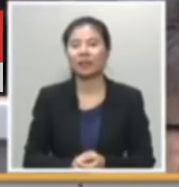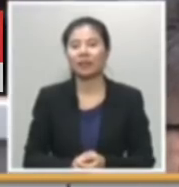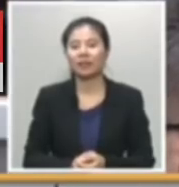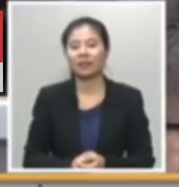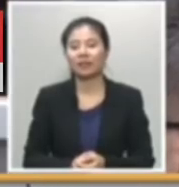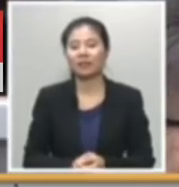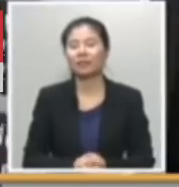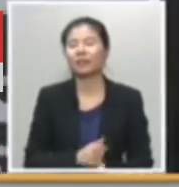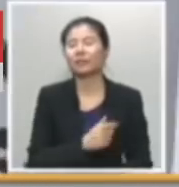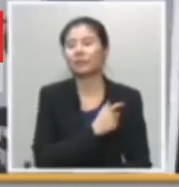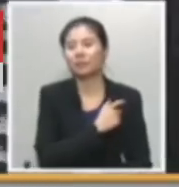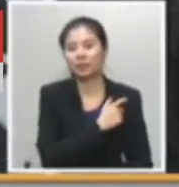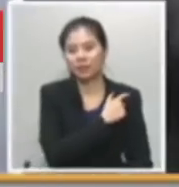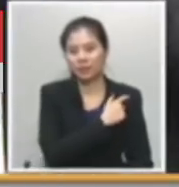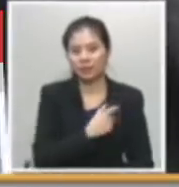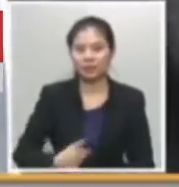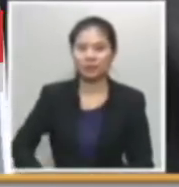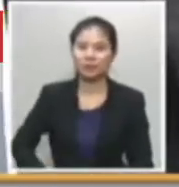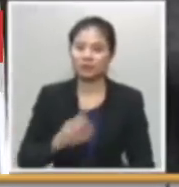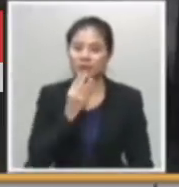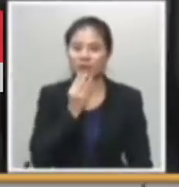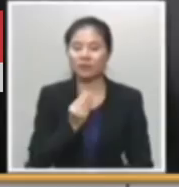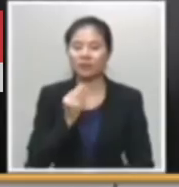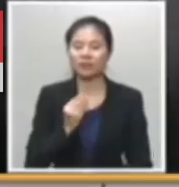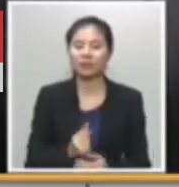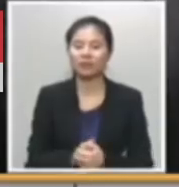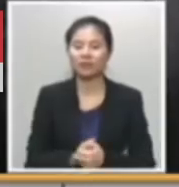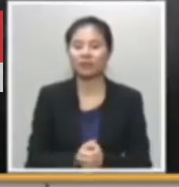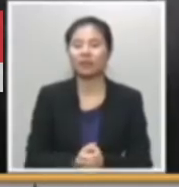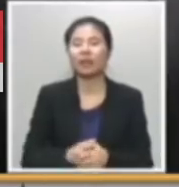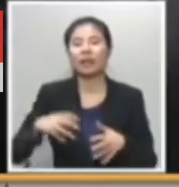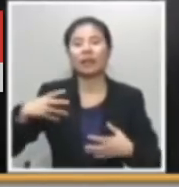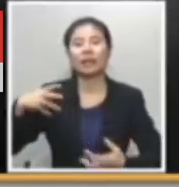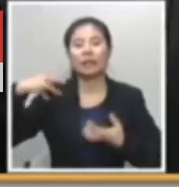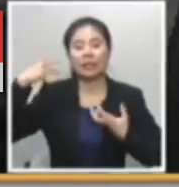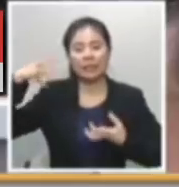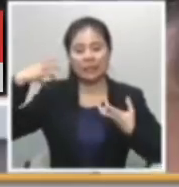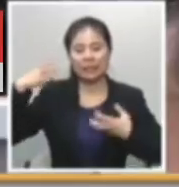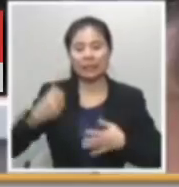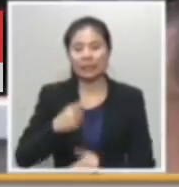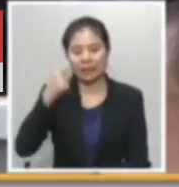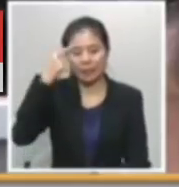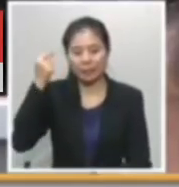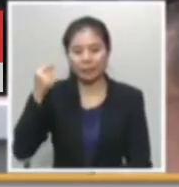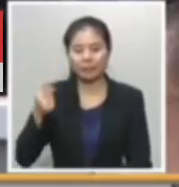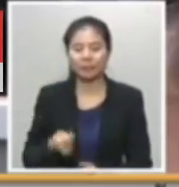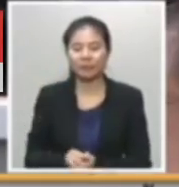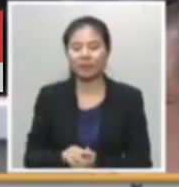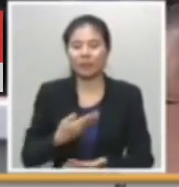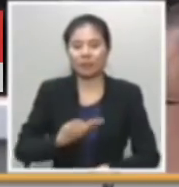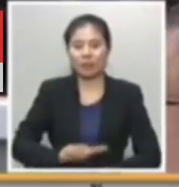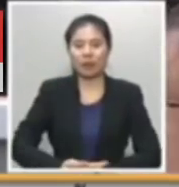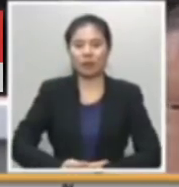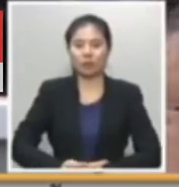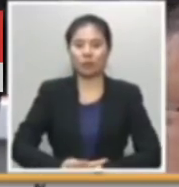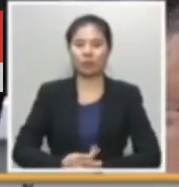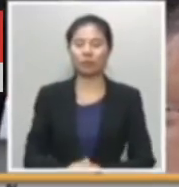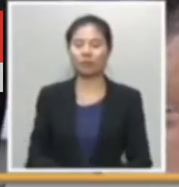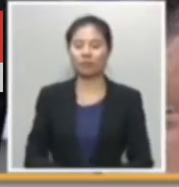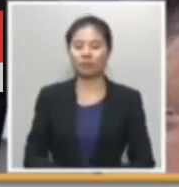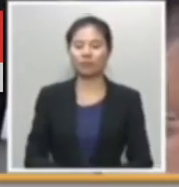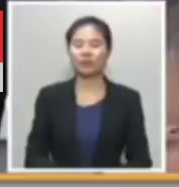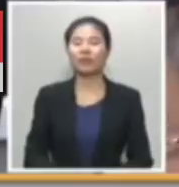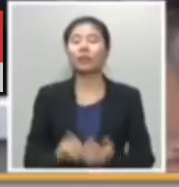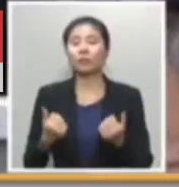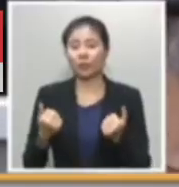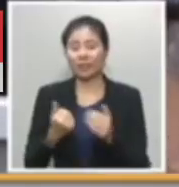ม่ให้เอาเข้ามานะครับไม่ขึ้นจอแต่ไม่เป็นไรฉายไปเลยนะครับผมอยากให้พี่น้องดูนะวันนี้นะครับสังคมเศร